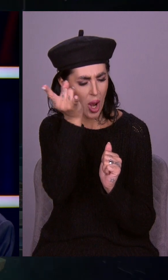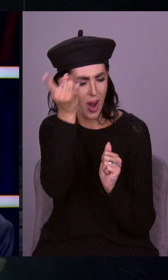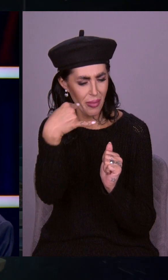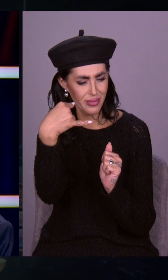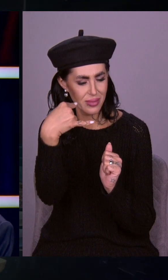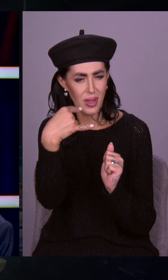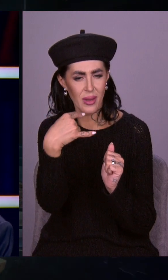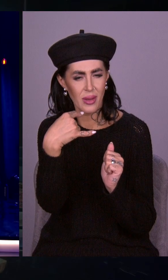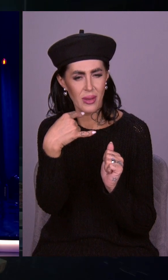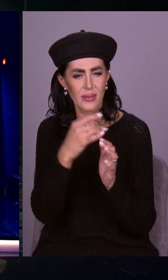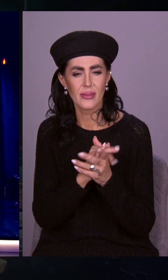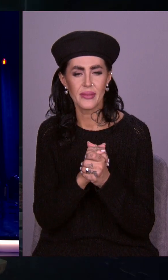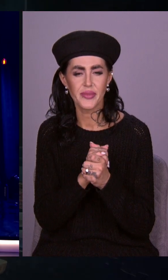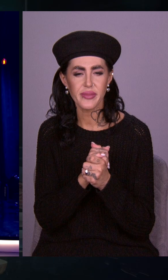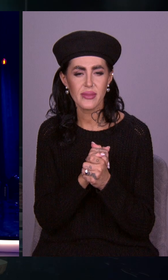який